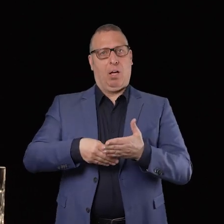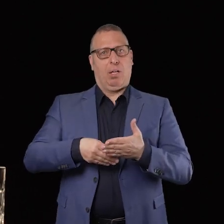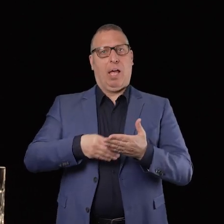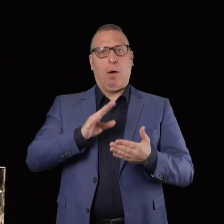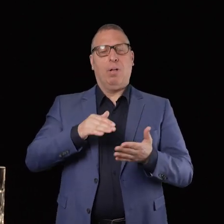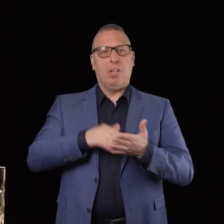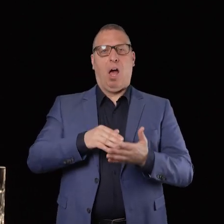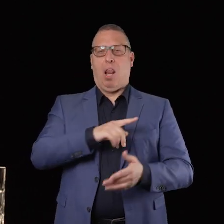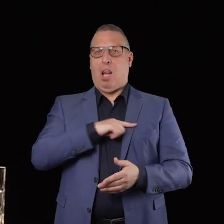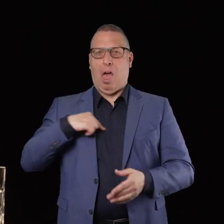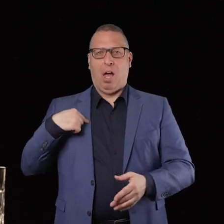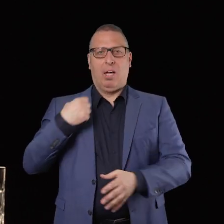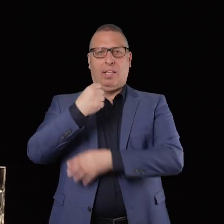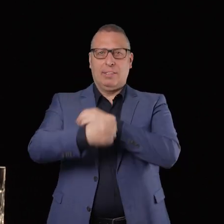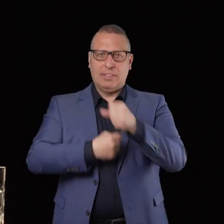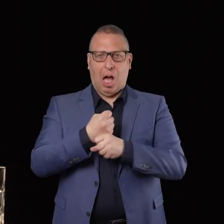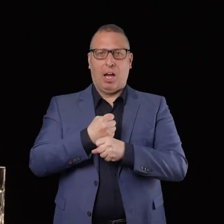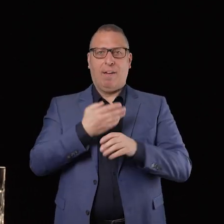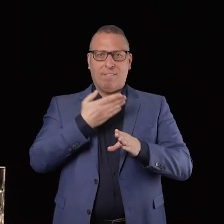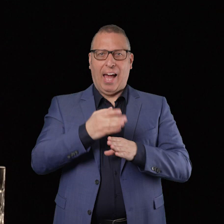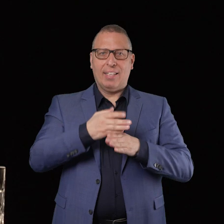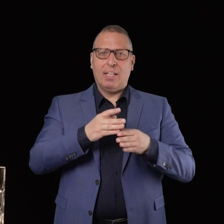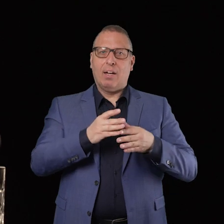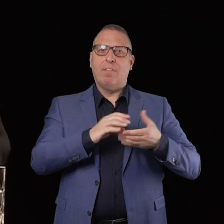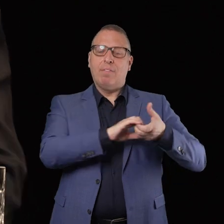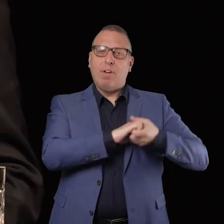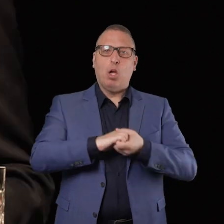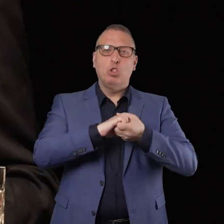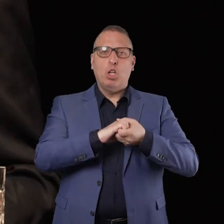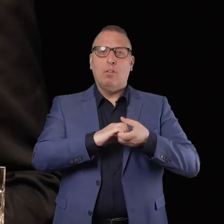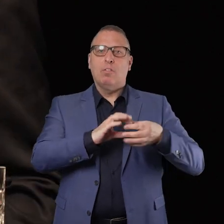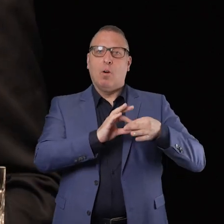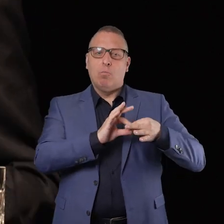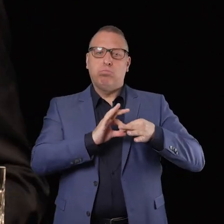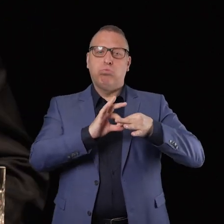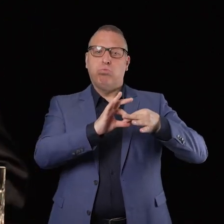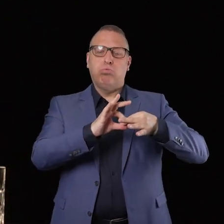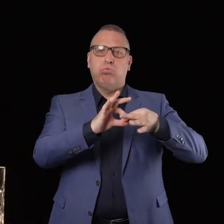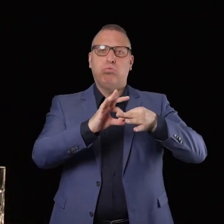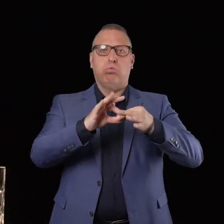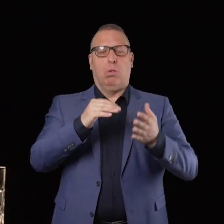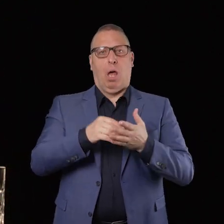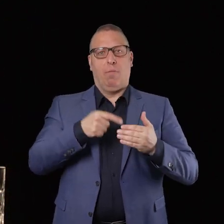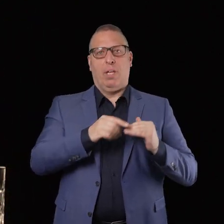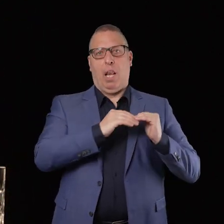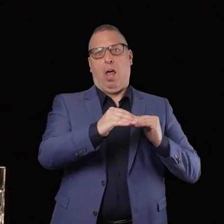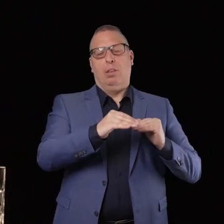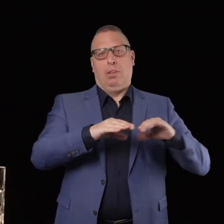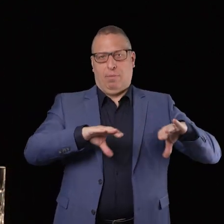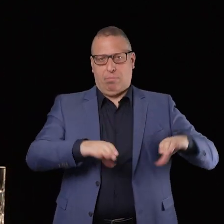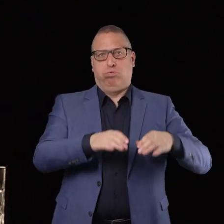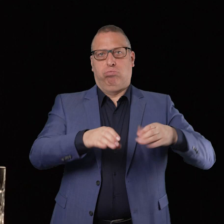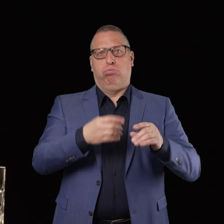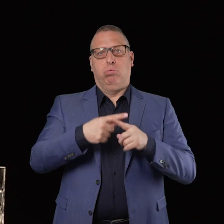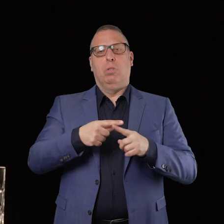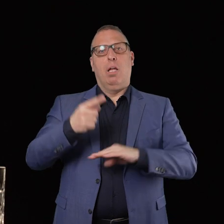hat die während Jahrzehnten weiter gewachsene Freundschaft unserer Länder mitbegründet.